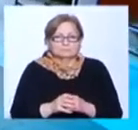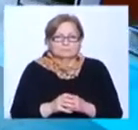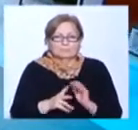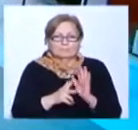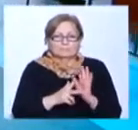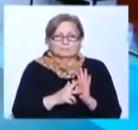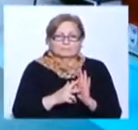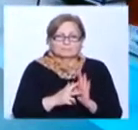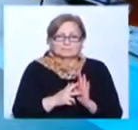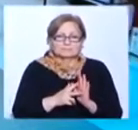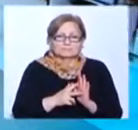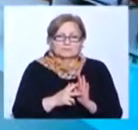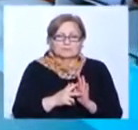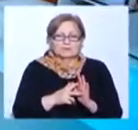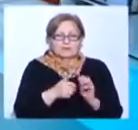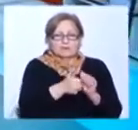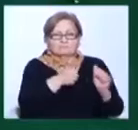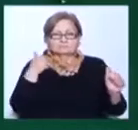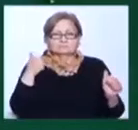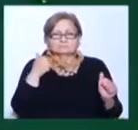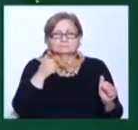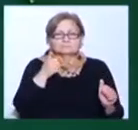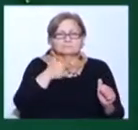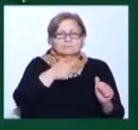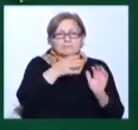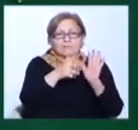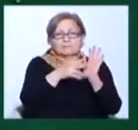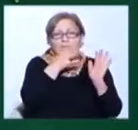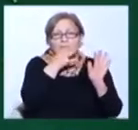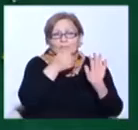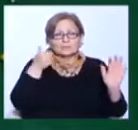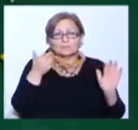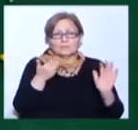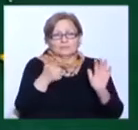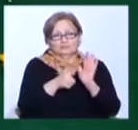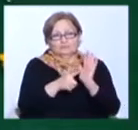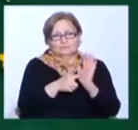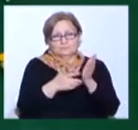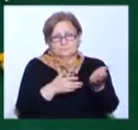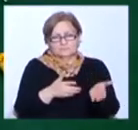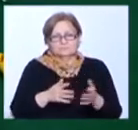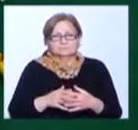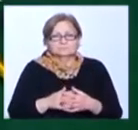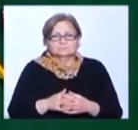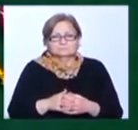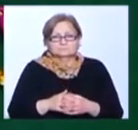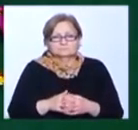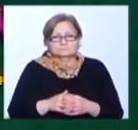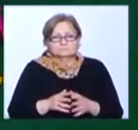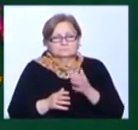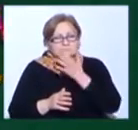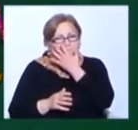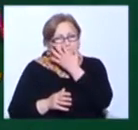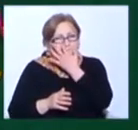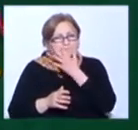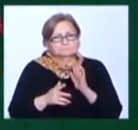8-ის წინა რიცხვი იცით რომელია? მე მგონი იცით. 7-იანია.